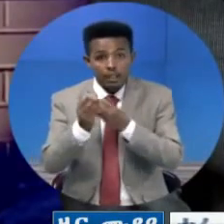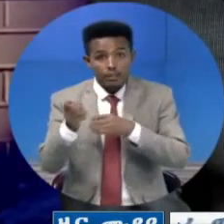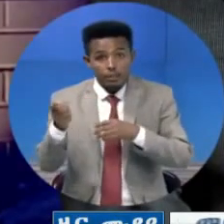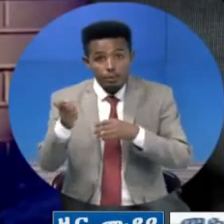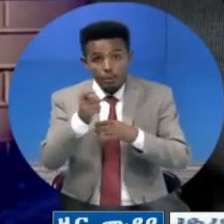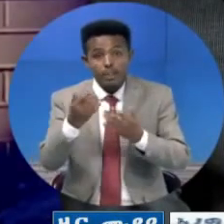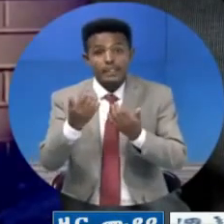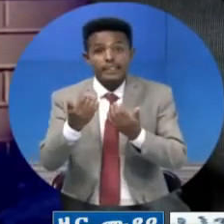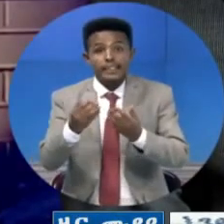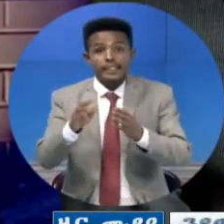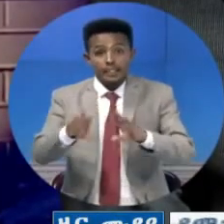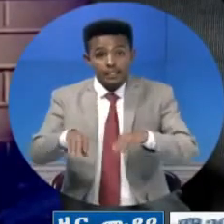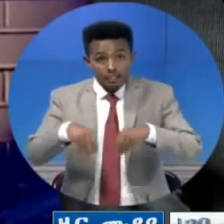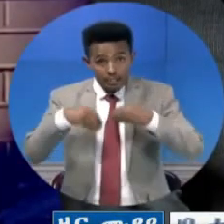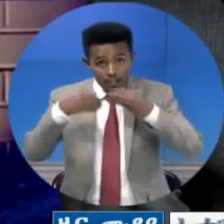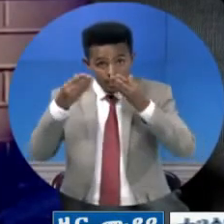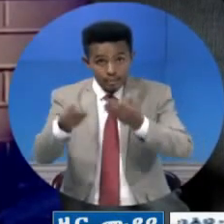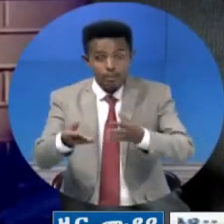የቀረበውን ሹመት